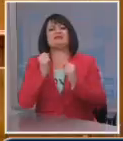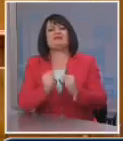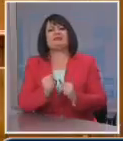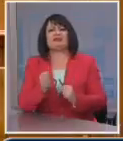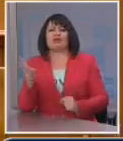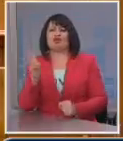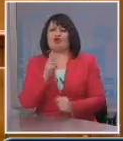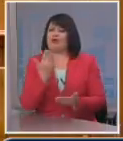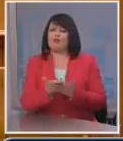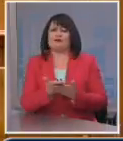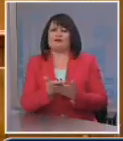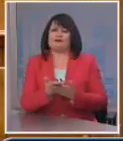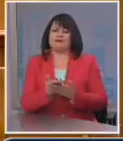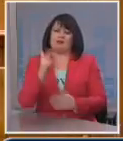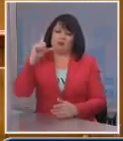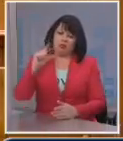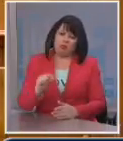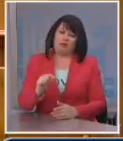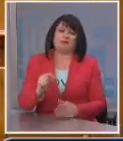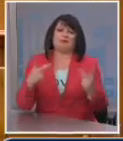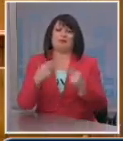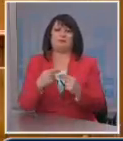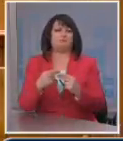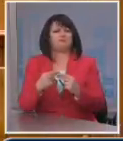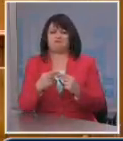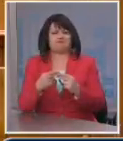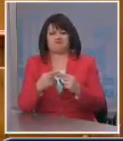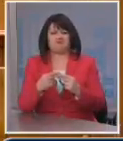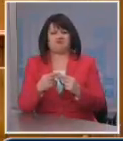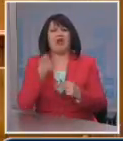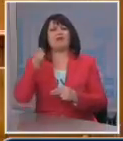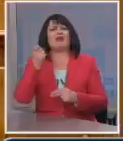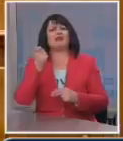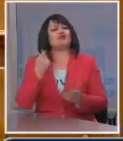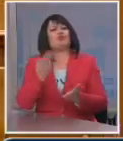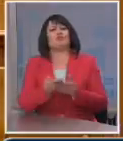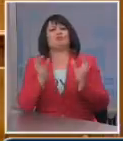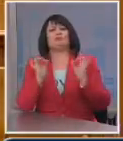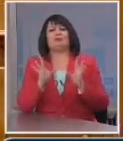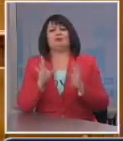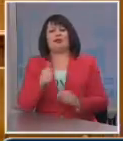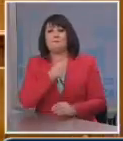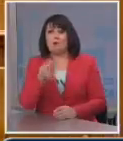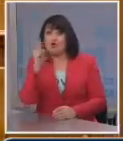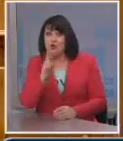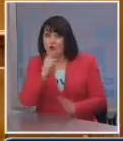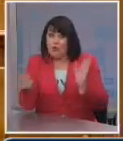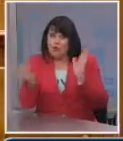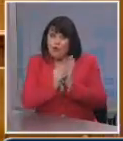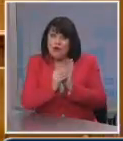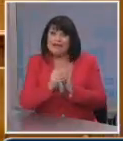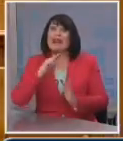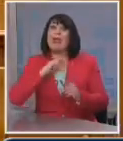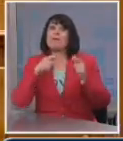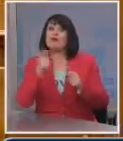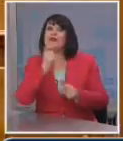από την Τρόικα. Δεν υπήρχε κανένα αίτημα δημοσιονομικό που να αφορούσε το ασφαλιστικό, εκτός από τη ρήτρα μηδενικού ελλείμματος σε επικουρικές